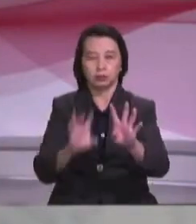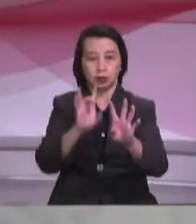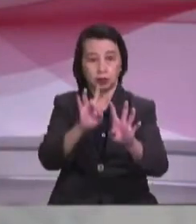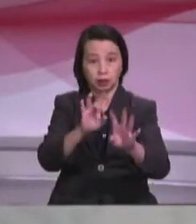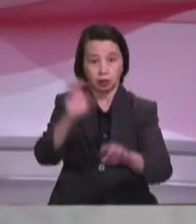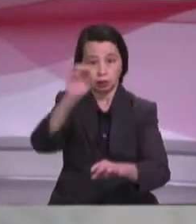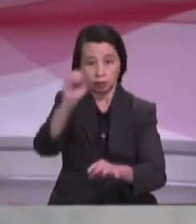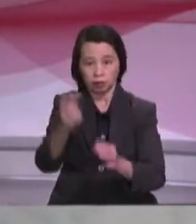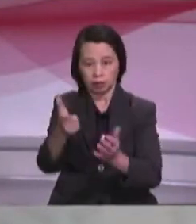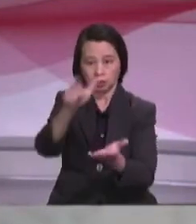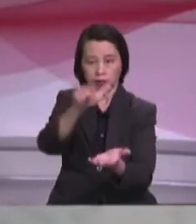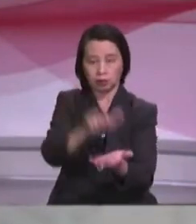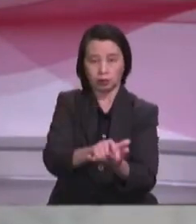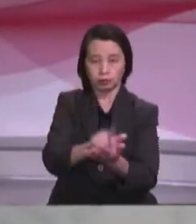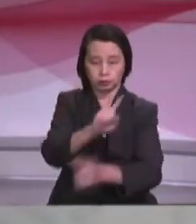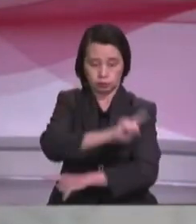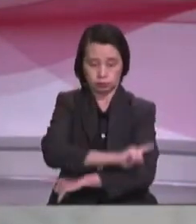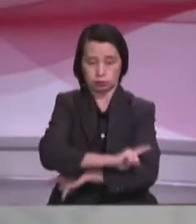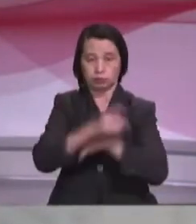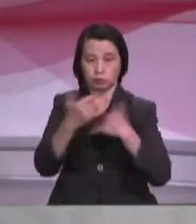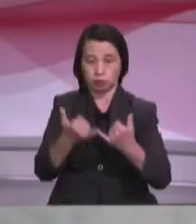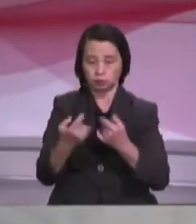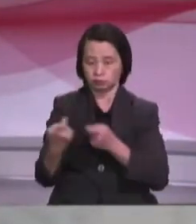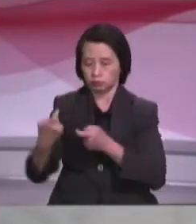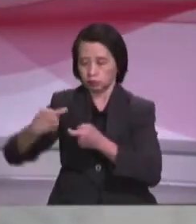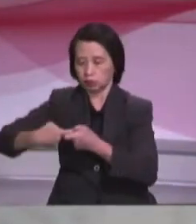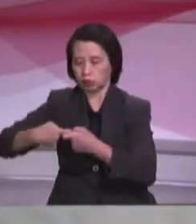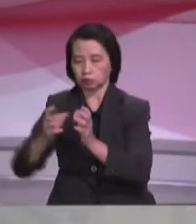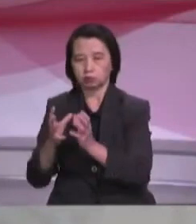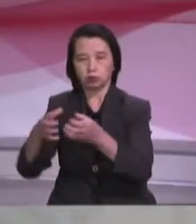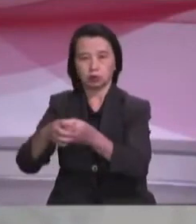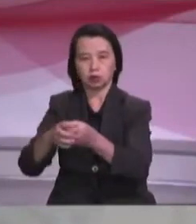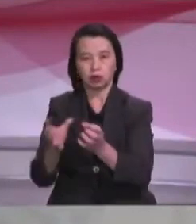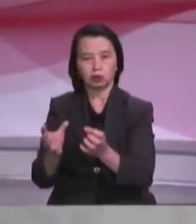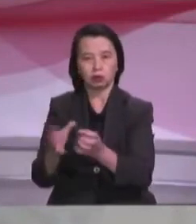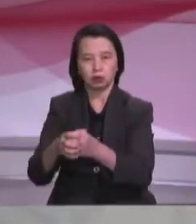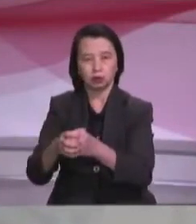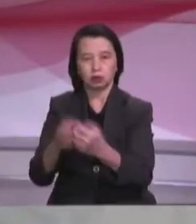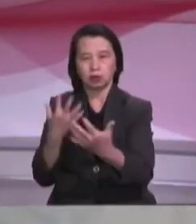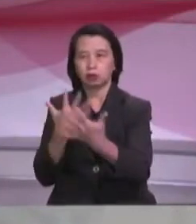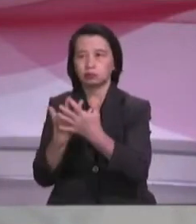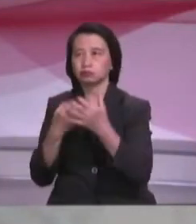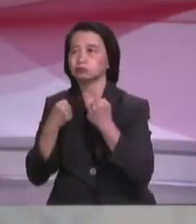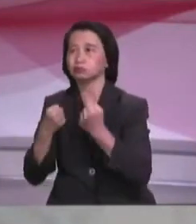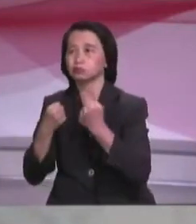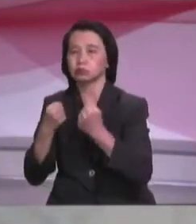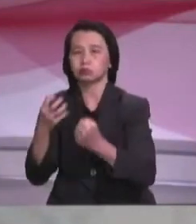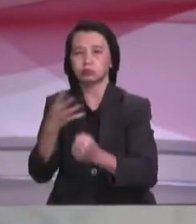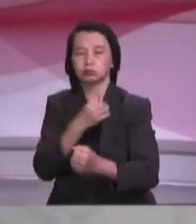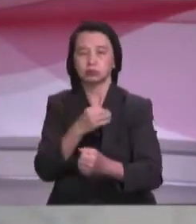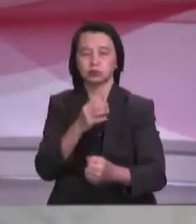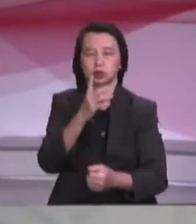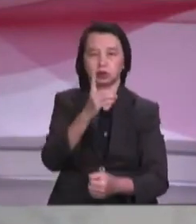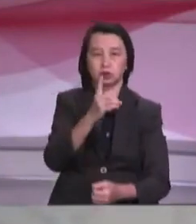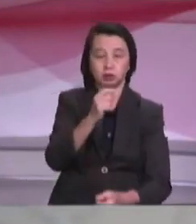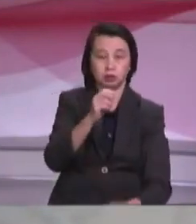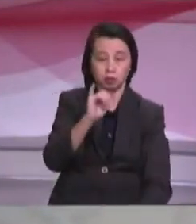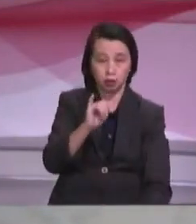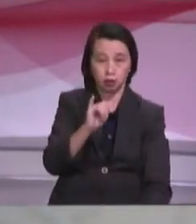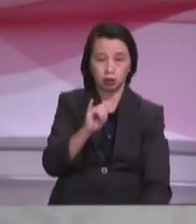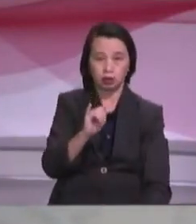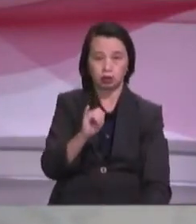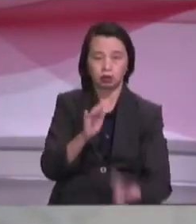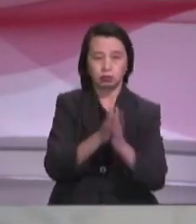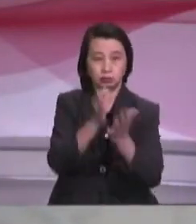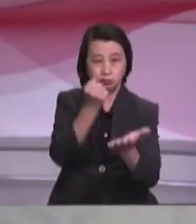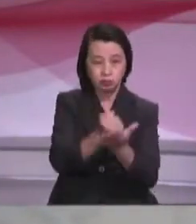4.8% yang dilaporkan pada hari ini adalah berkaitan dengan kluster-kluster di penjara dan depoh tahanan imigresen,